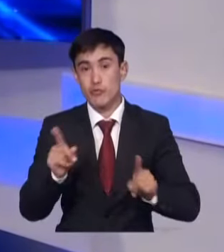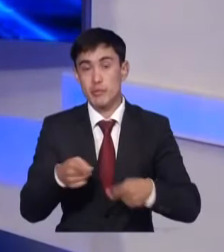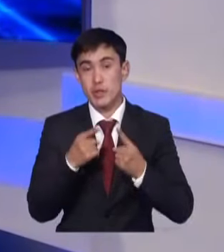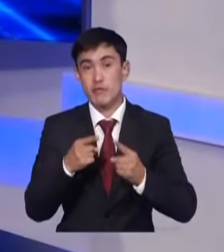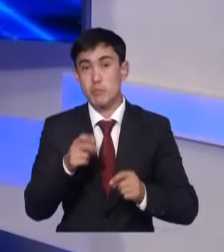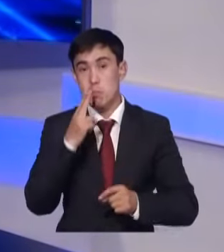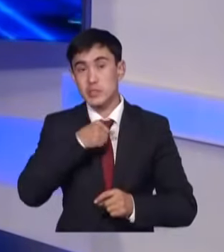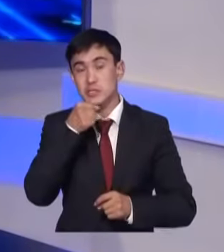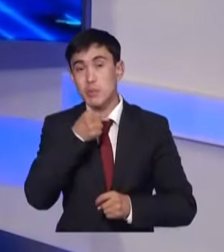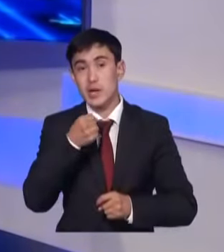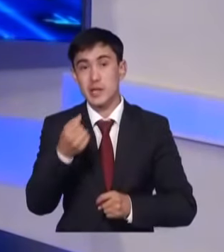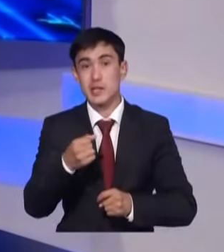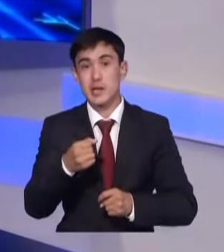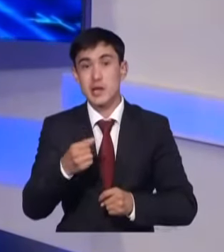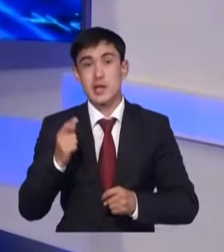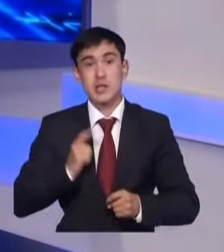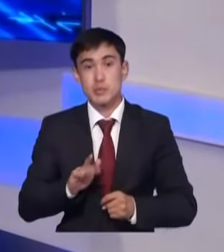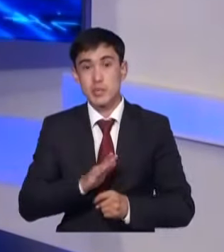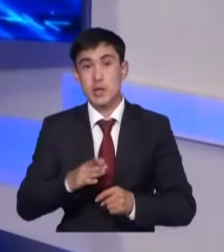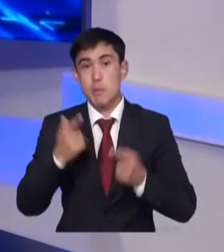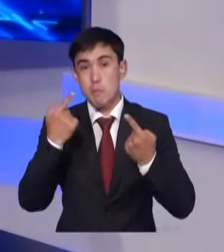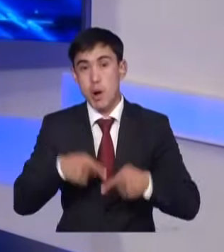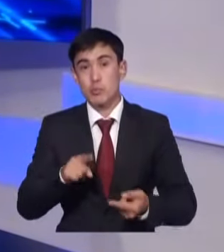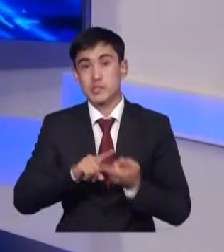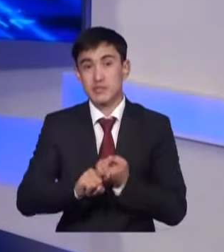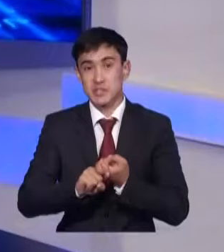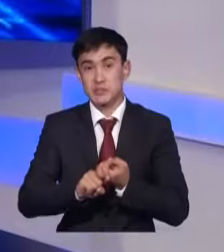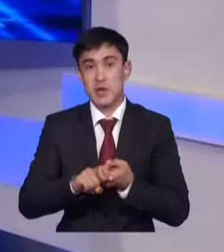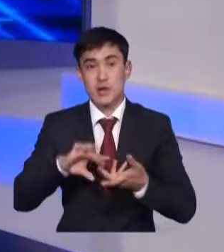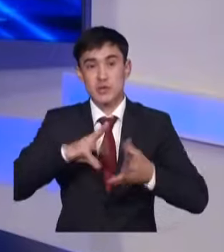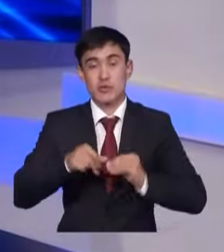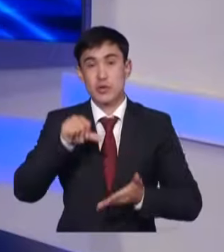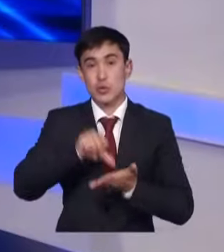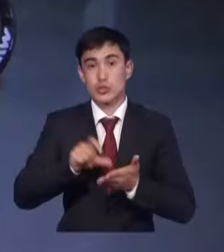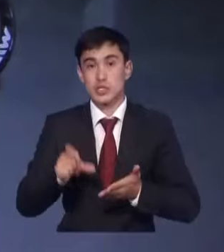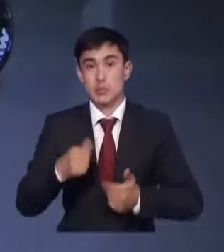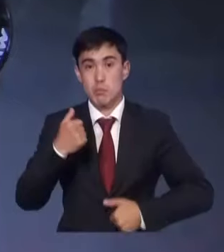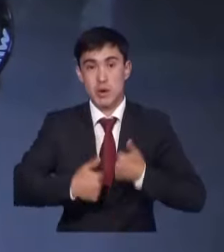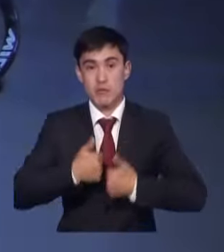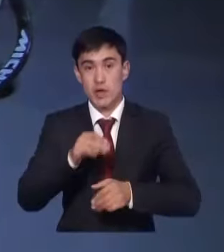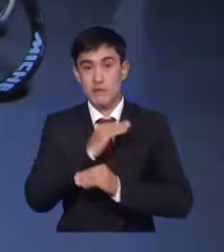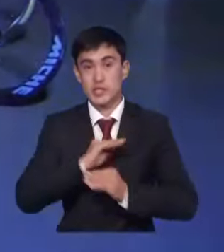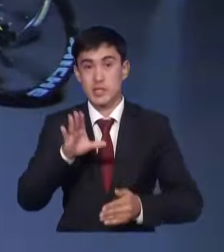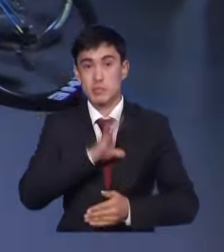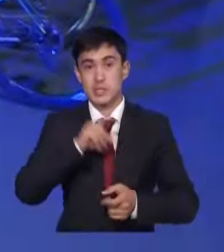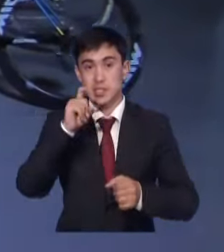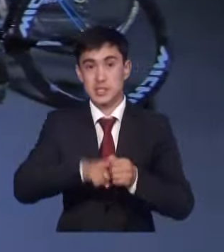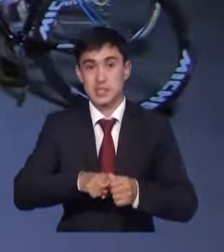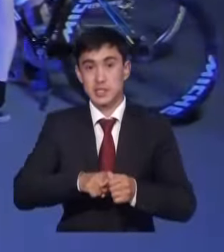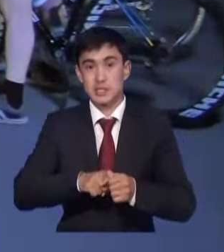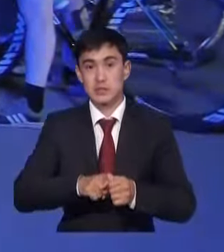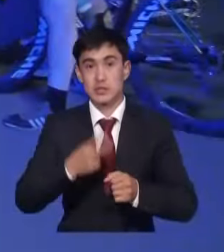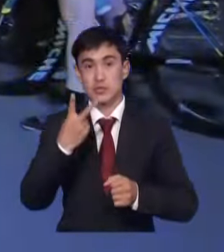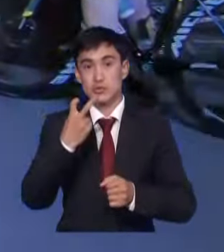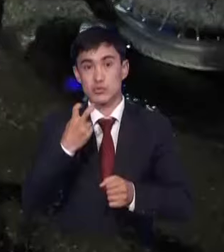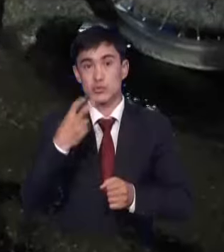сформировать в подрастающем поколении нетерпимость к пагубной зависимости. Всего для участия в марафоне официально были зарегистрированы